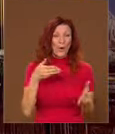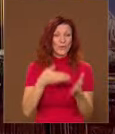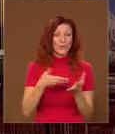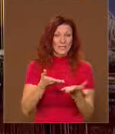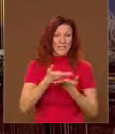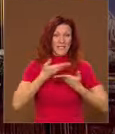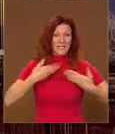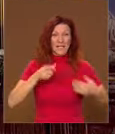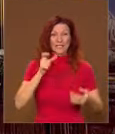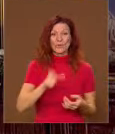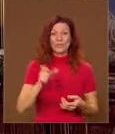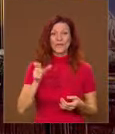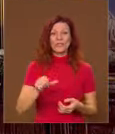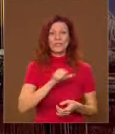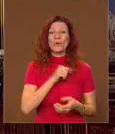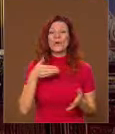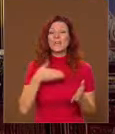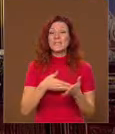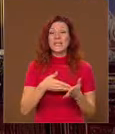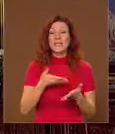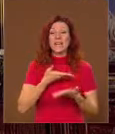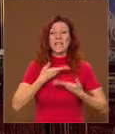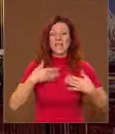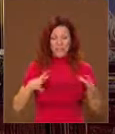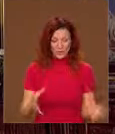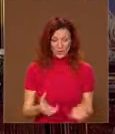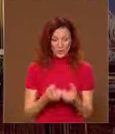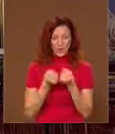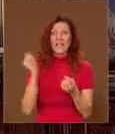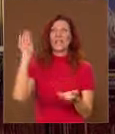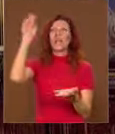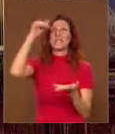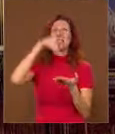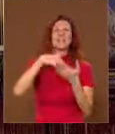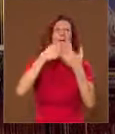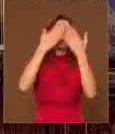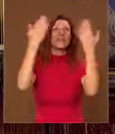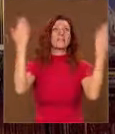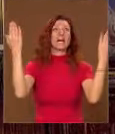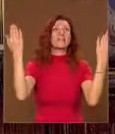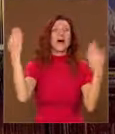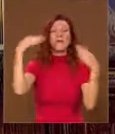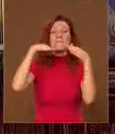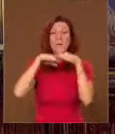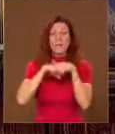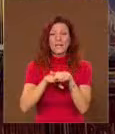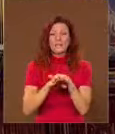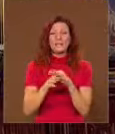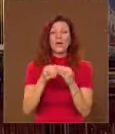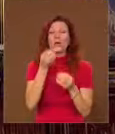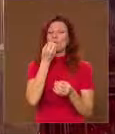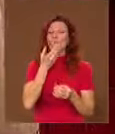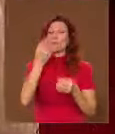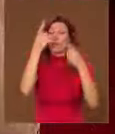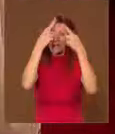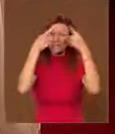заради нас човеците и заради нашето спасение слезе от небесата и се въплати от Духа